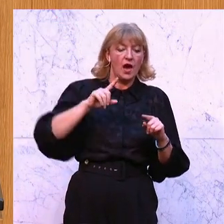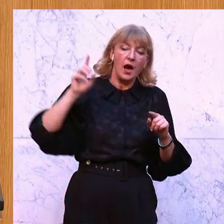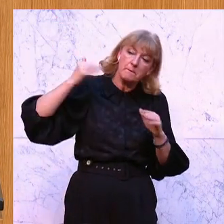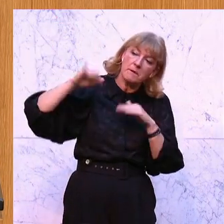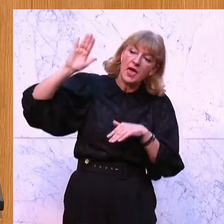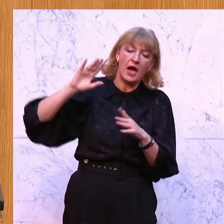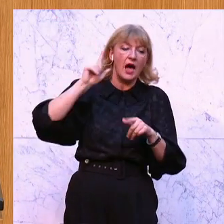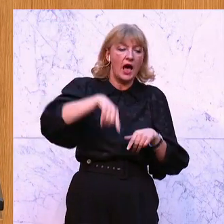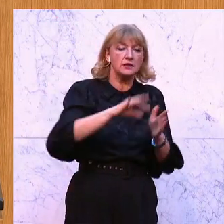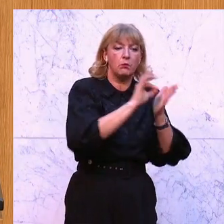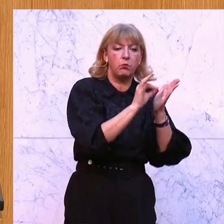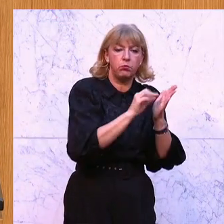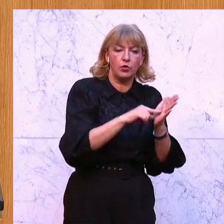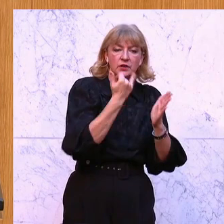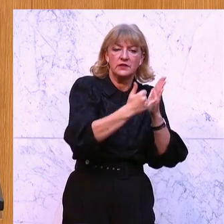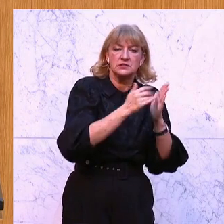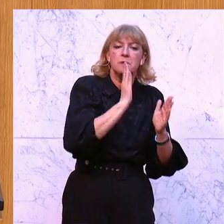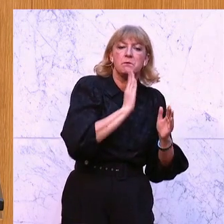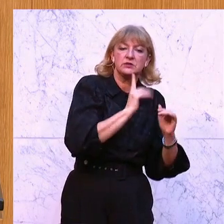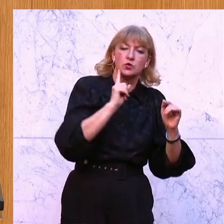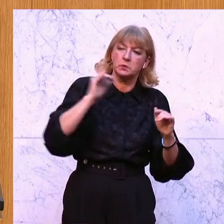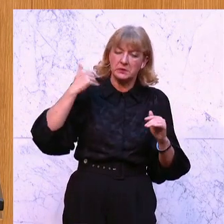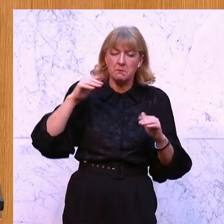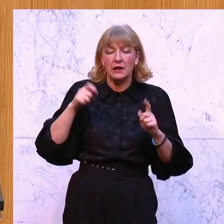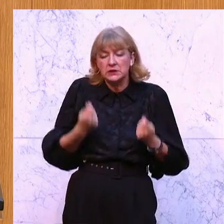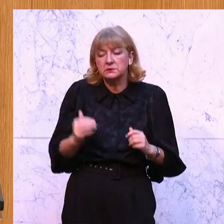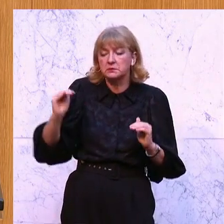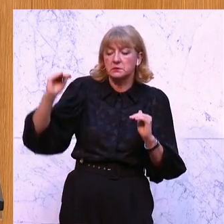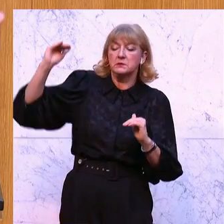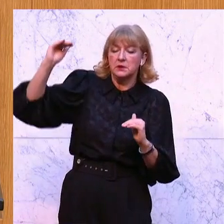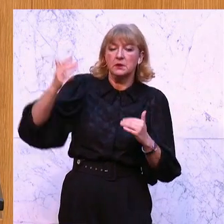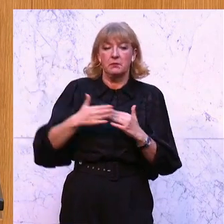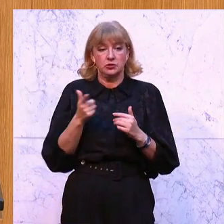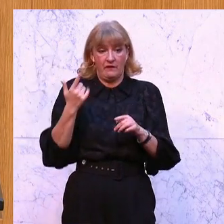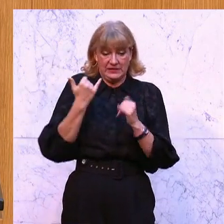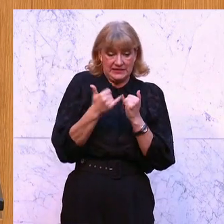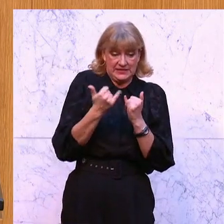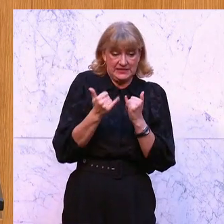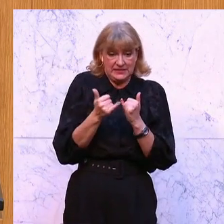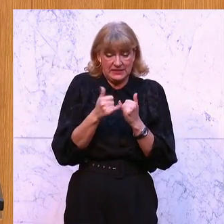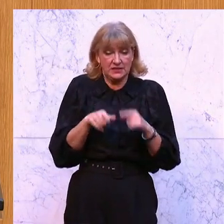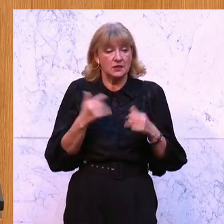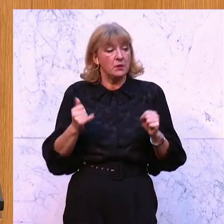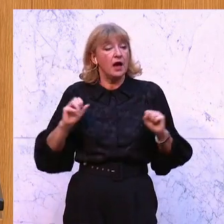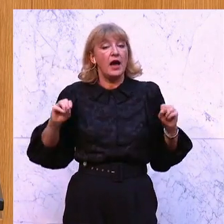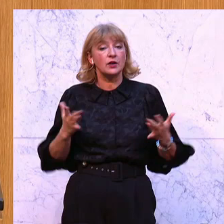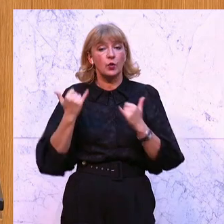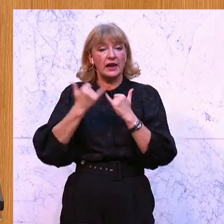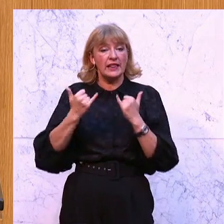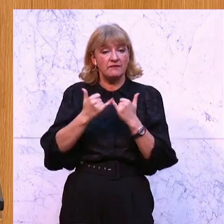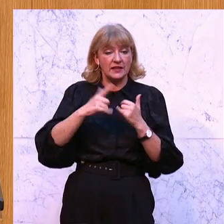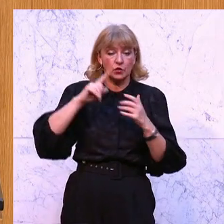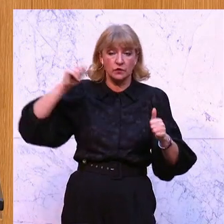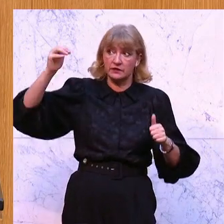Aufwertungsfaktor ist, also die Verzinsung des Pensionskontos. Und das ist dann, weil diese Verzinsung immer der aktuellen Inflation